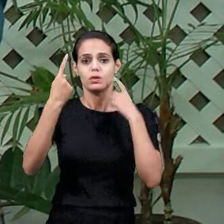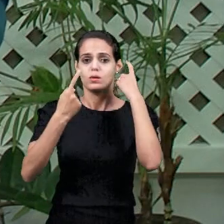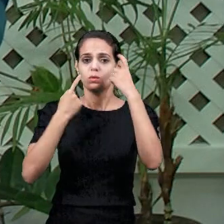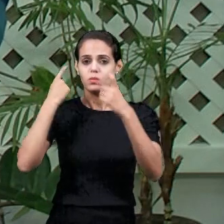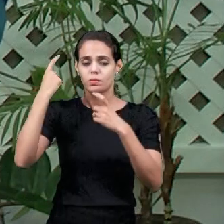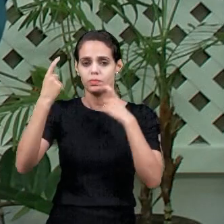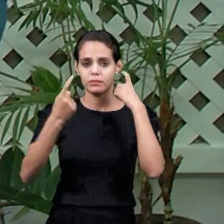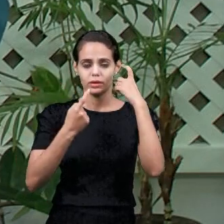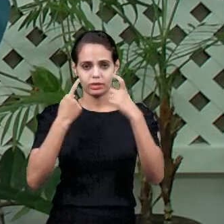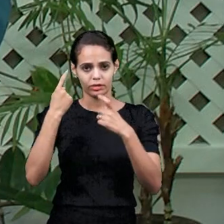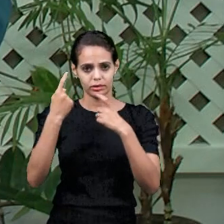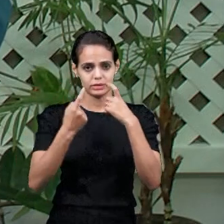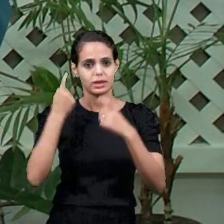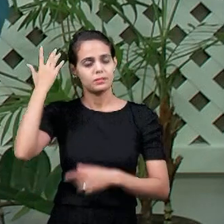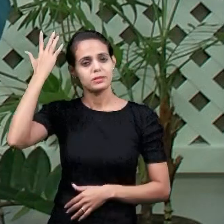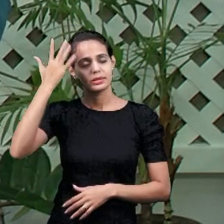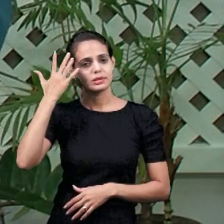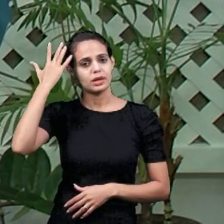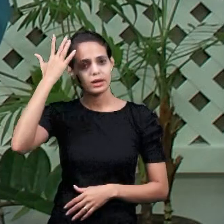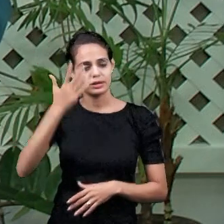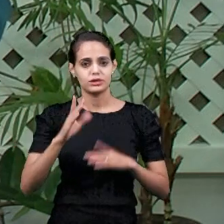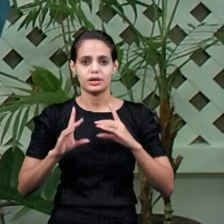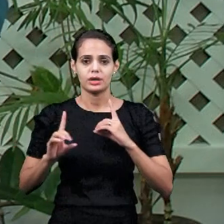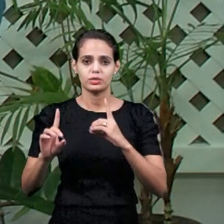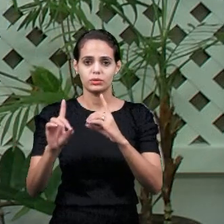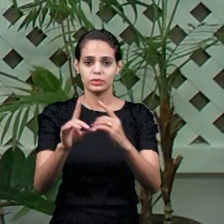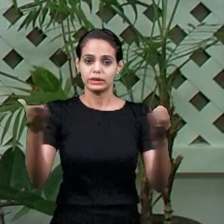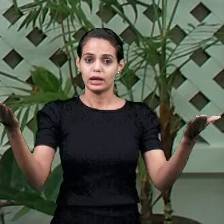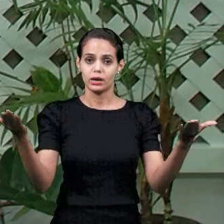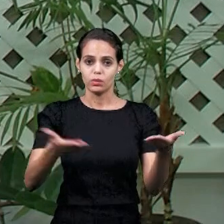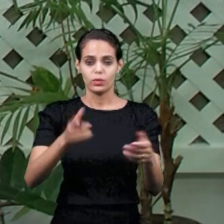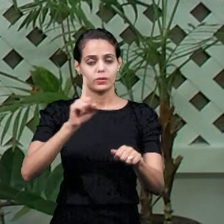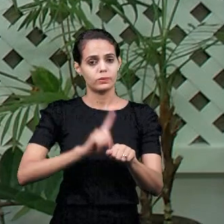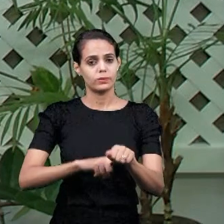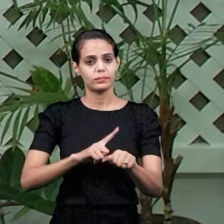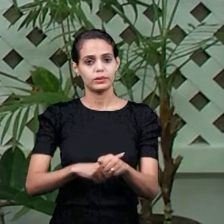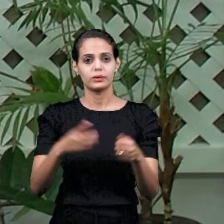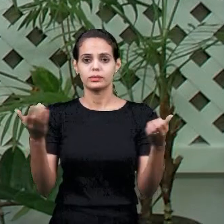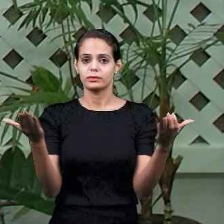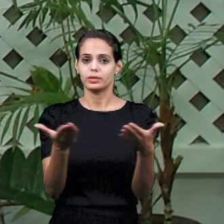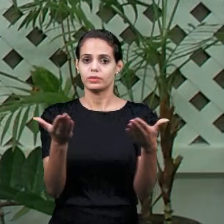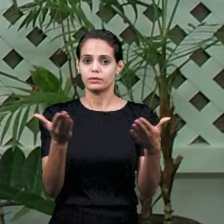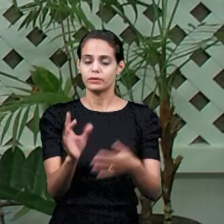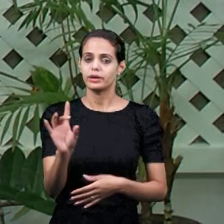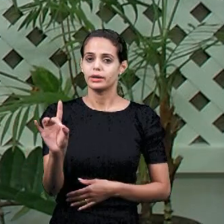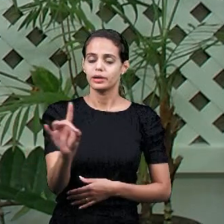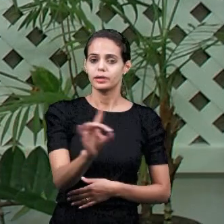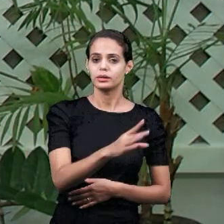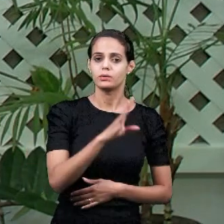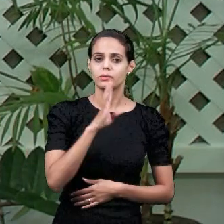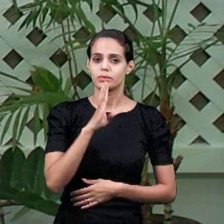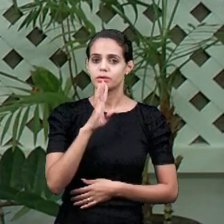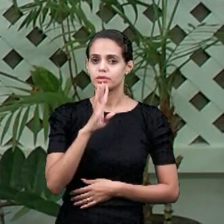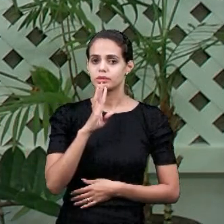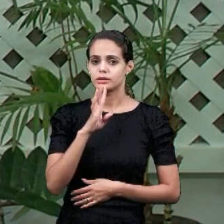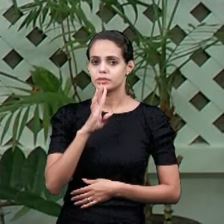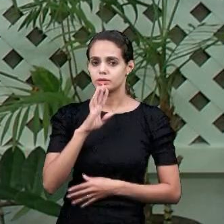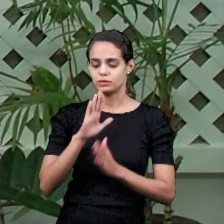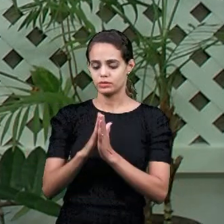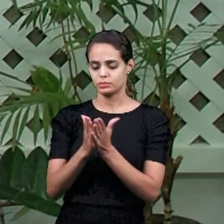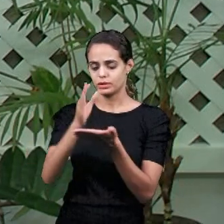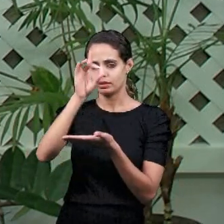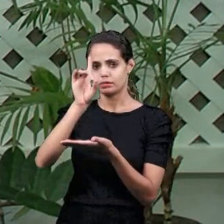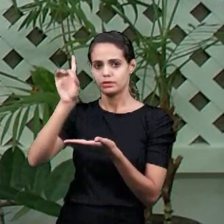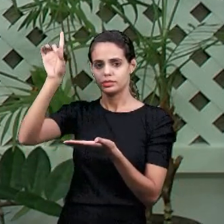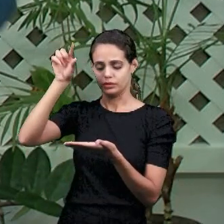moment-là qu'on vit, chacun doit marcher en connaissant la parole. L'étude biblique, ce n'est pas moi qui